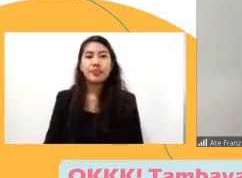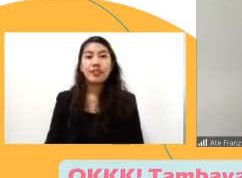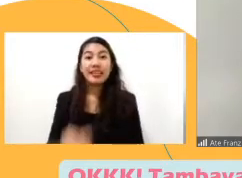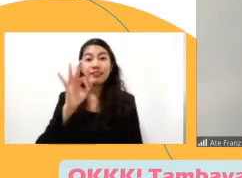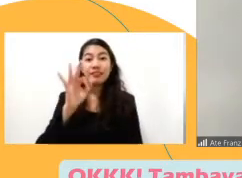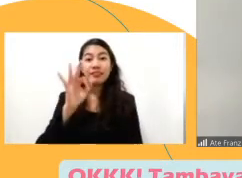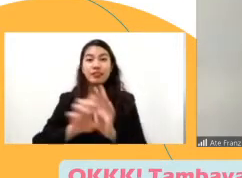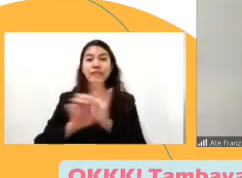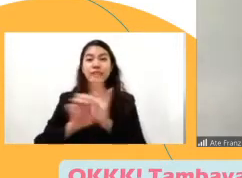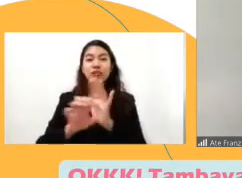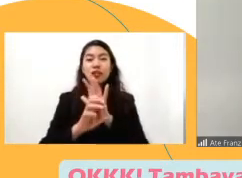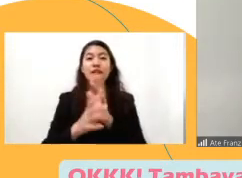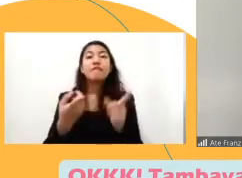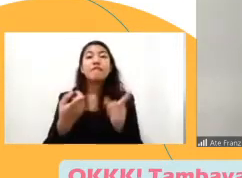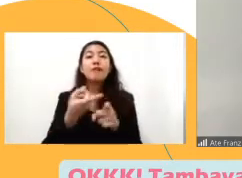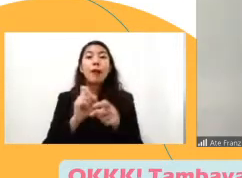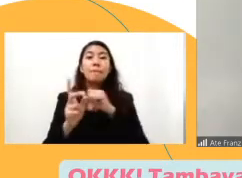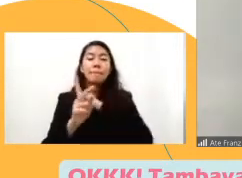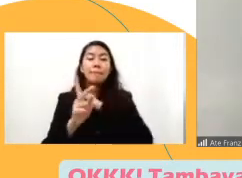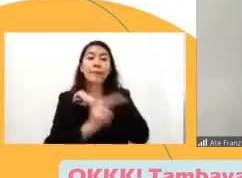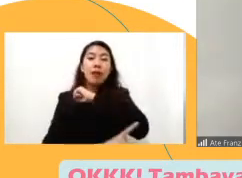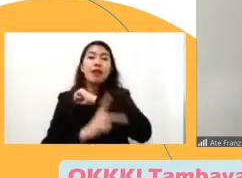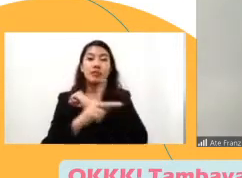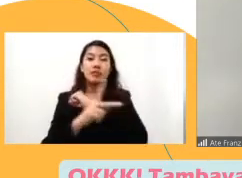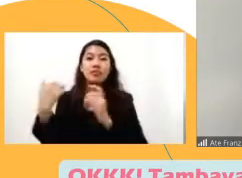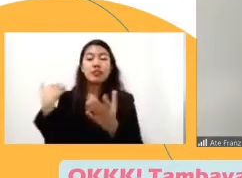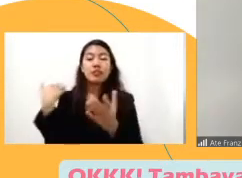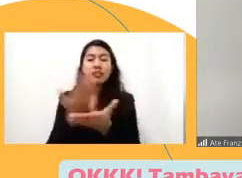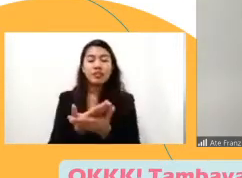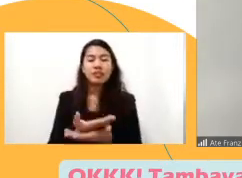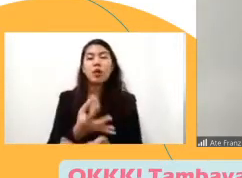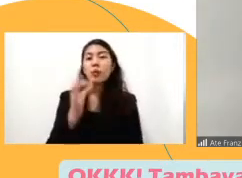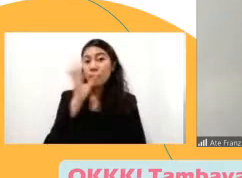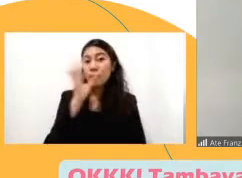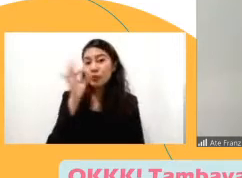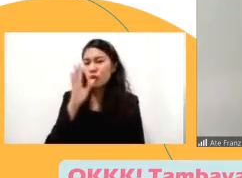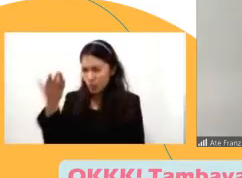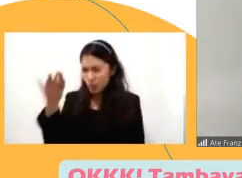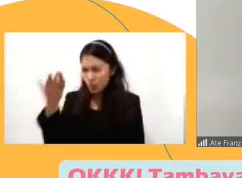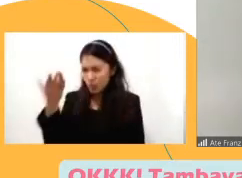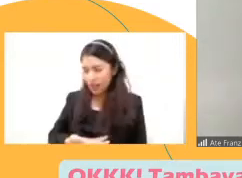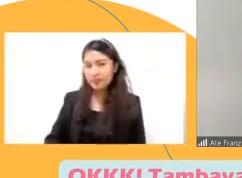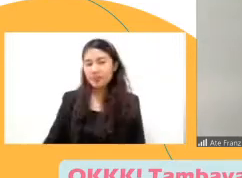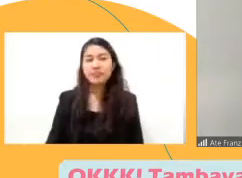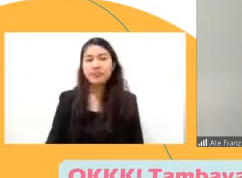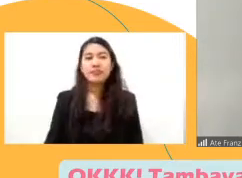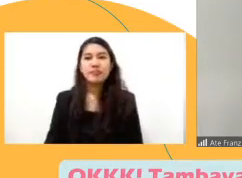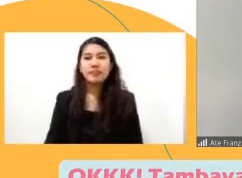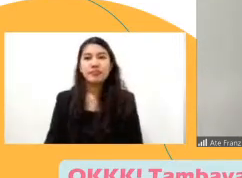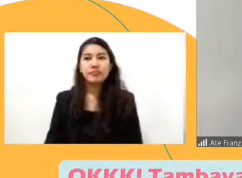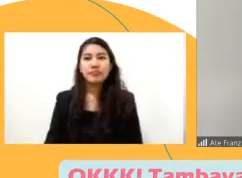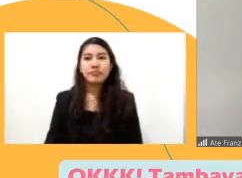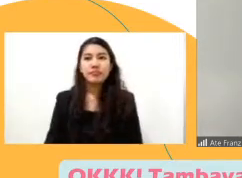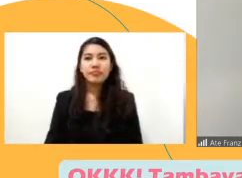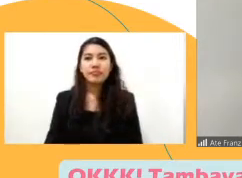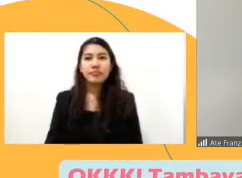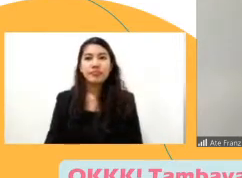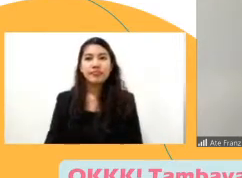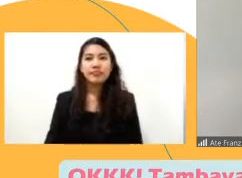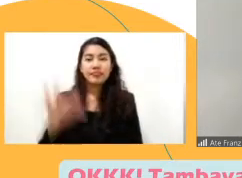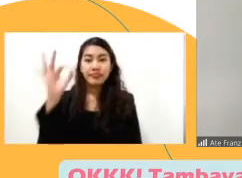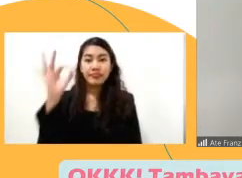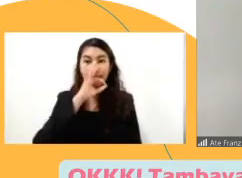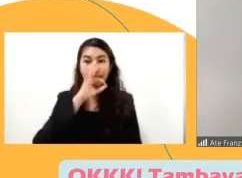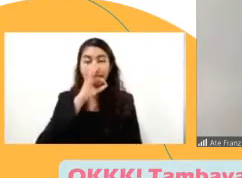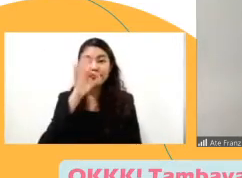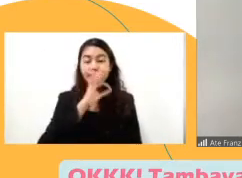galing probinsya, no? Sige, saan pa kilala ang mga Pilipino? Tama tayo, no? Ayan. Sige. Okay,